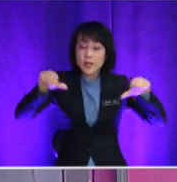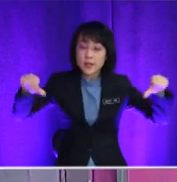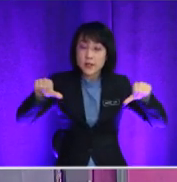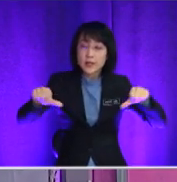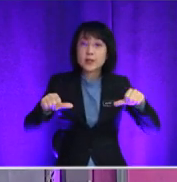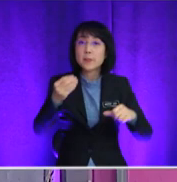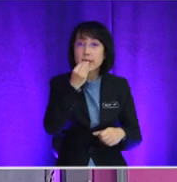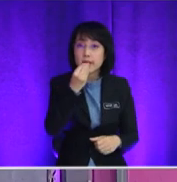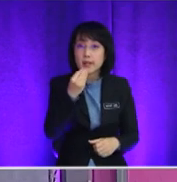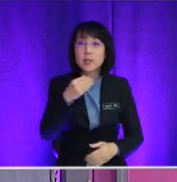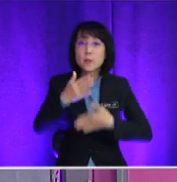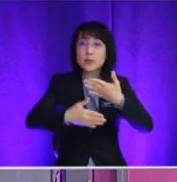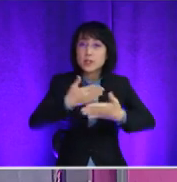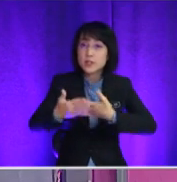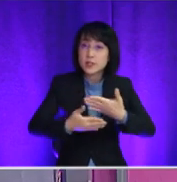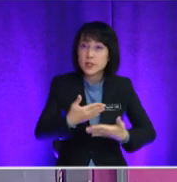Presiden